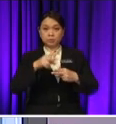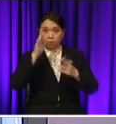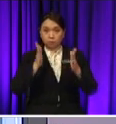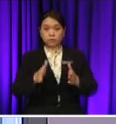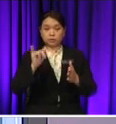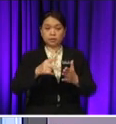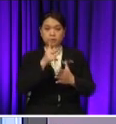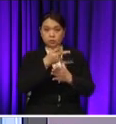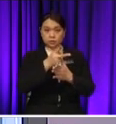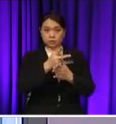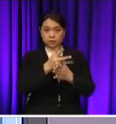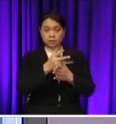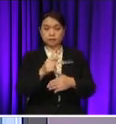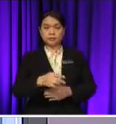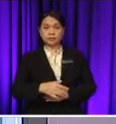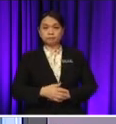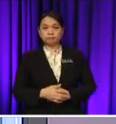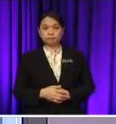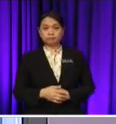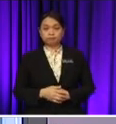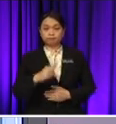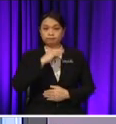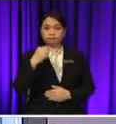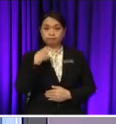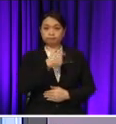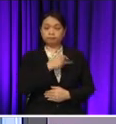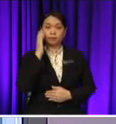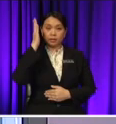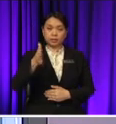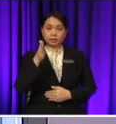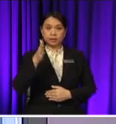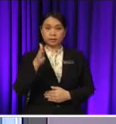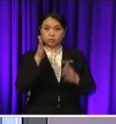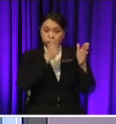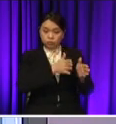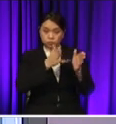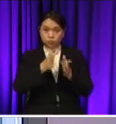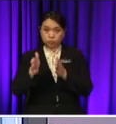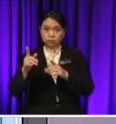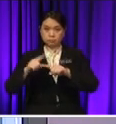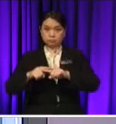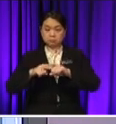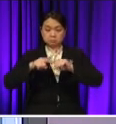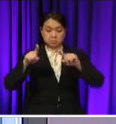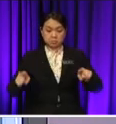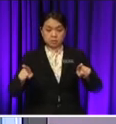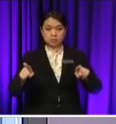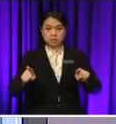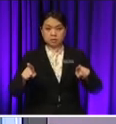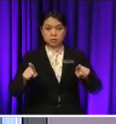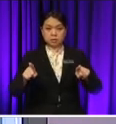Siti sini sana dan kita agihkanlah perbedaan diantara debit dan kredit itu